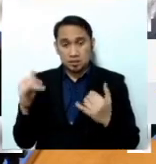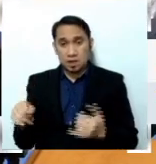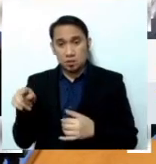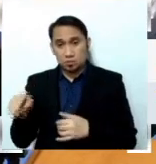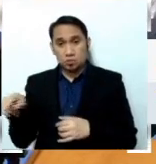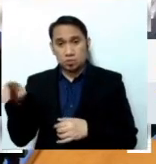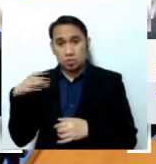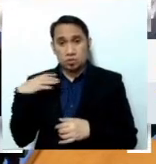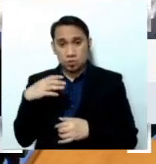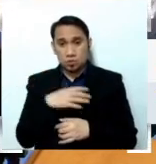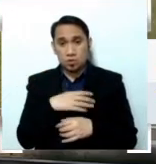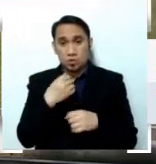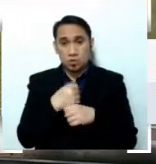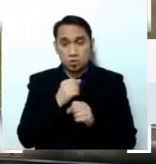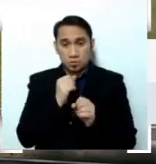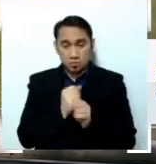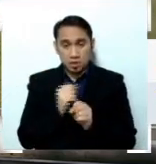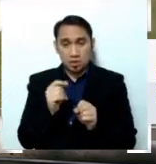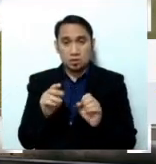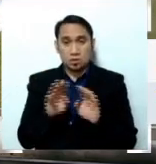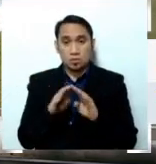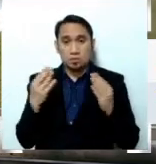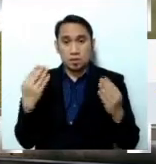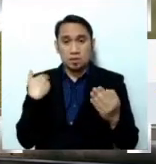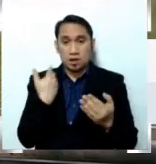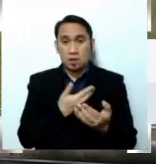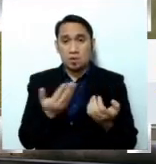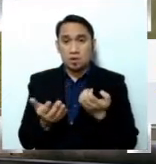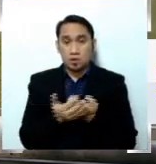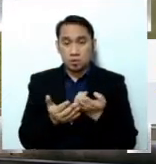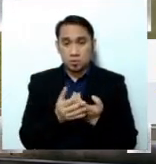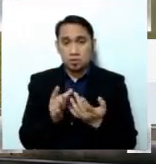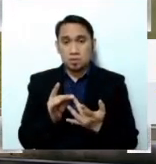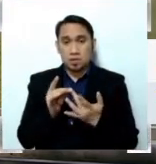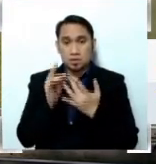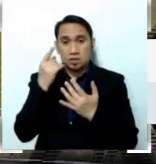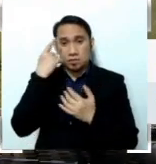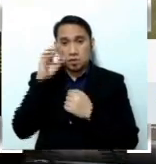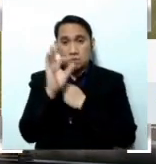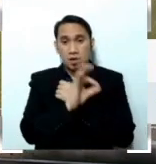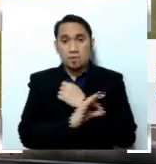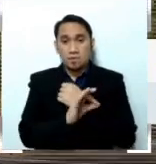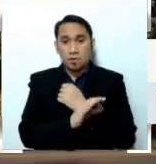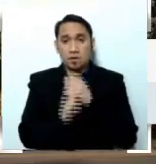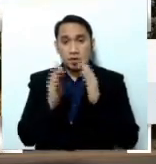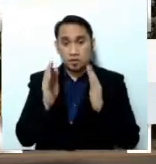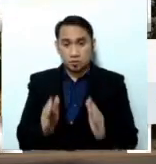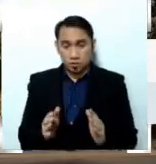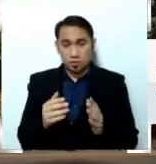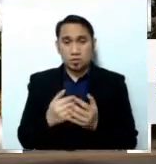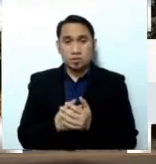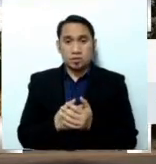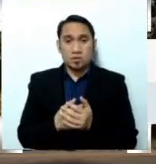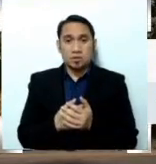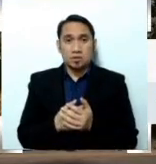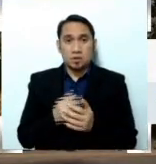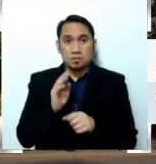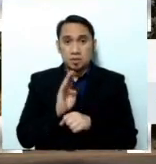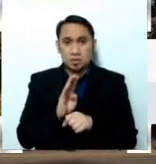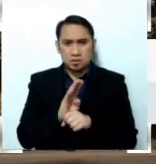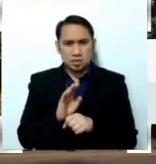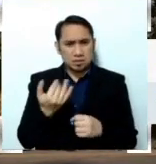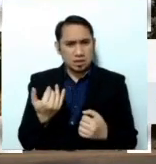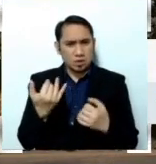batas na magbubukas sa ating ekonomiya sa mga foreign investor. Pero kwenestyon ng makabayan block ang timing nito at